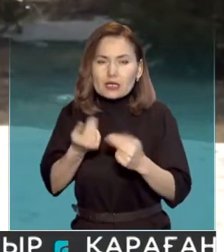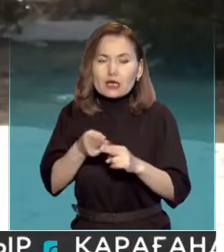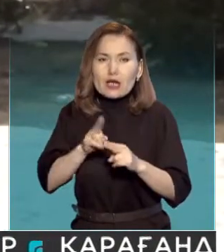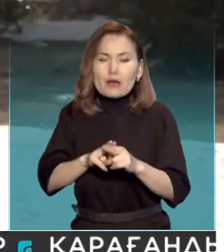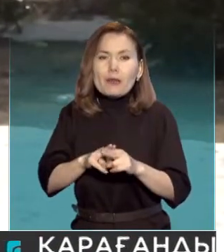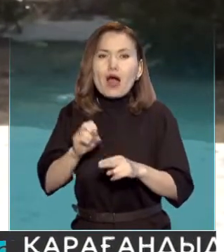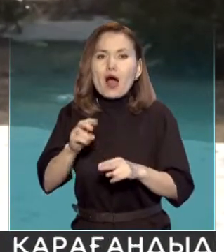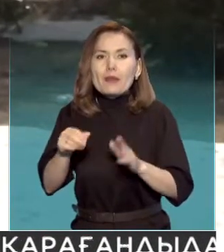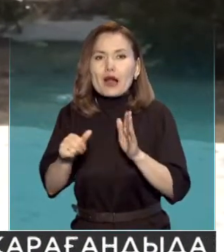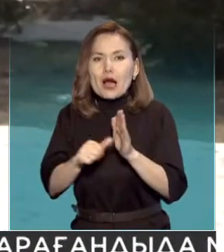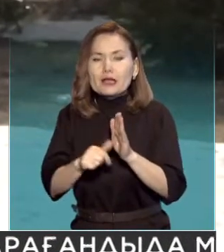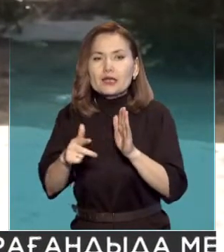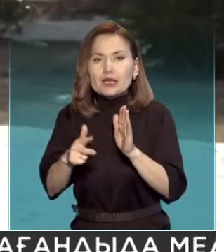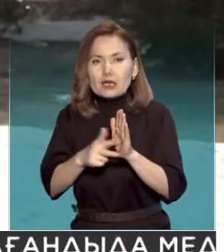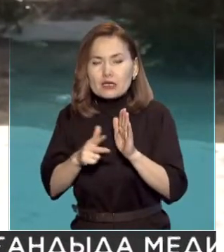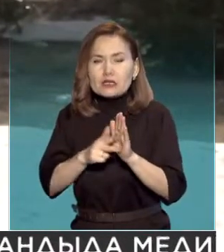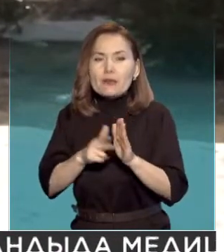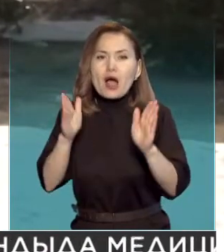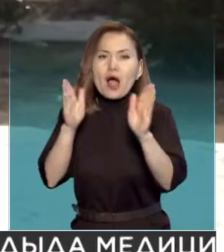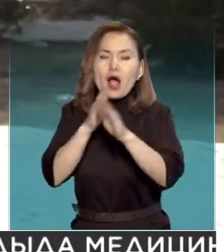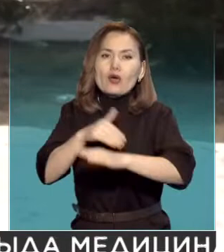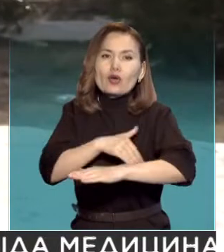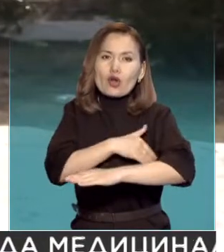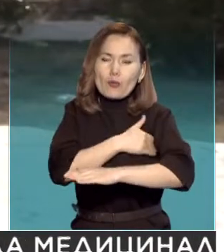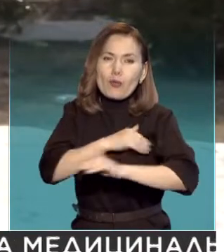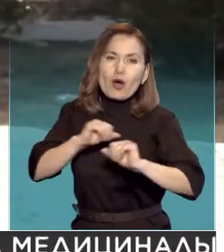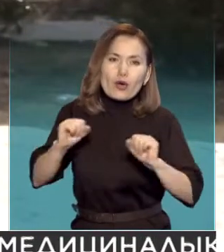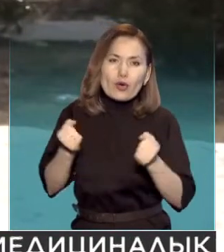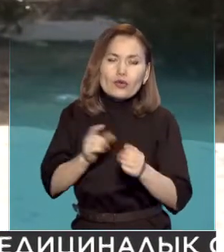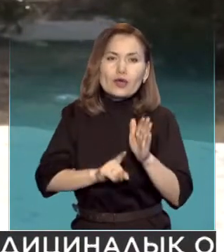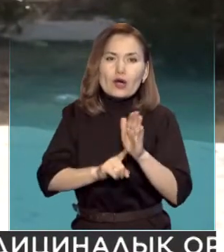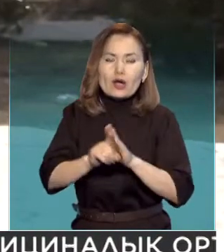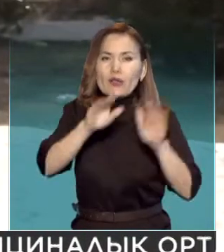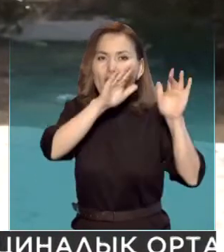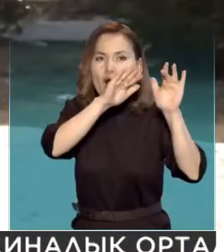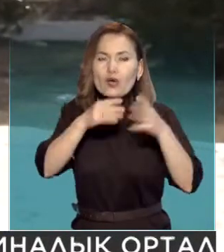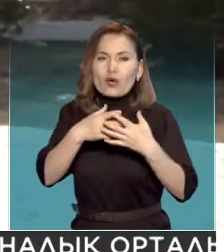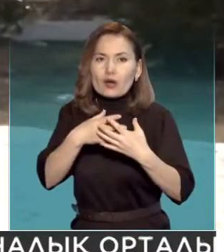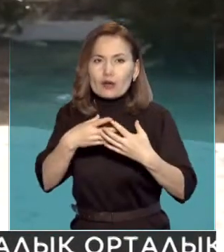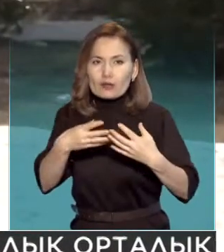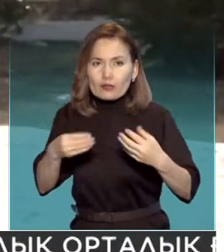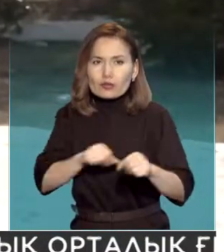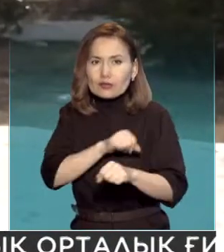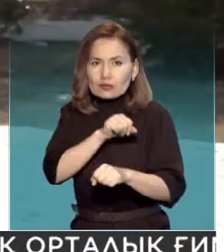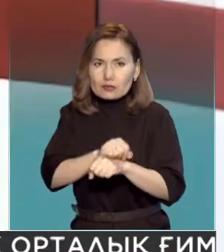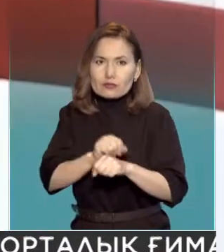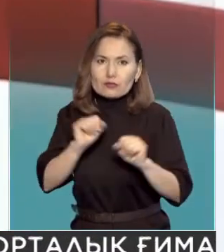6-8 күндері түнде ауа температурасы төмендейді. Бұл қардың еруін аздап тежейді.